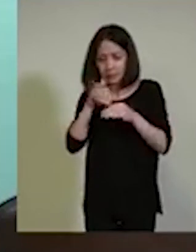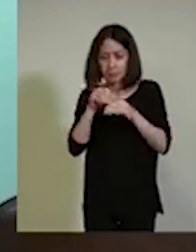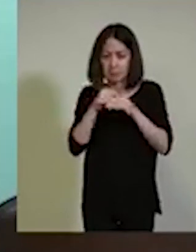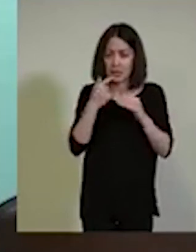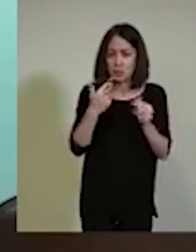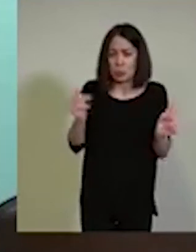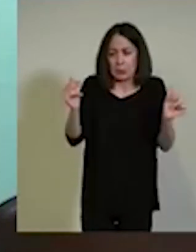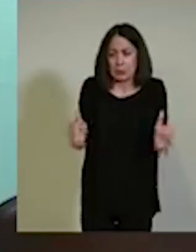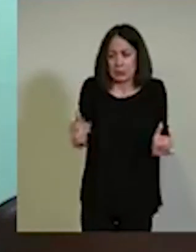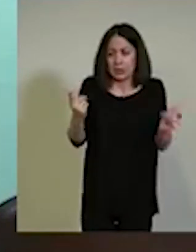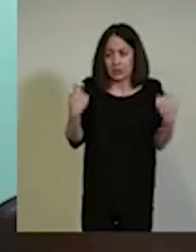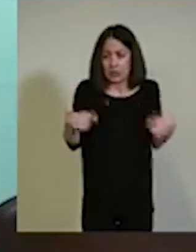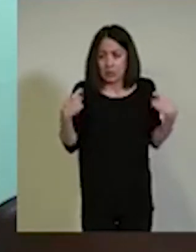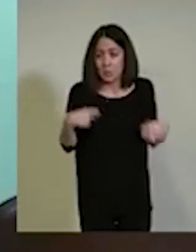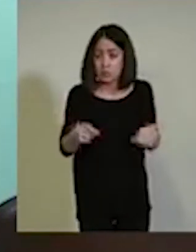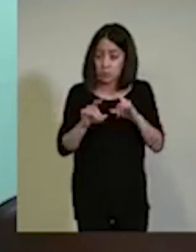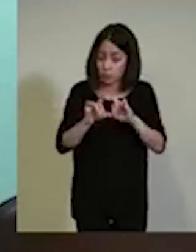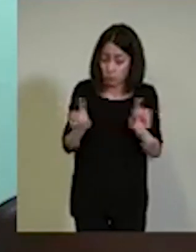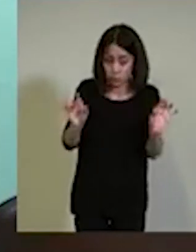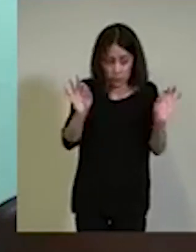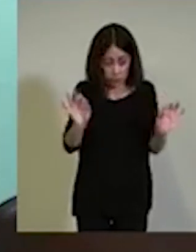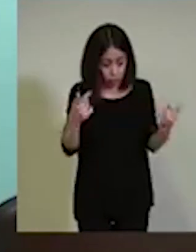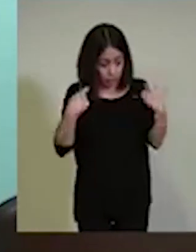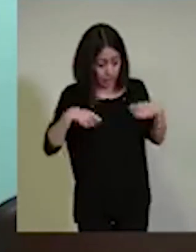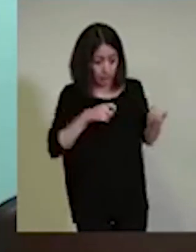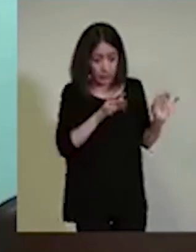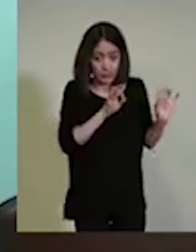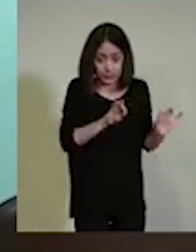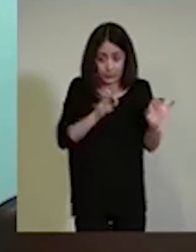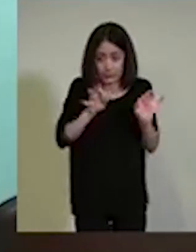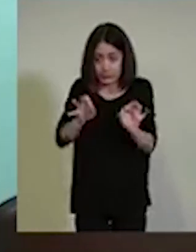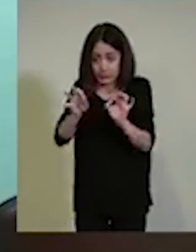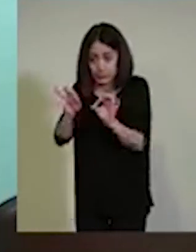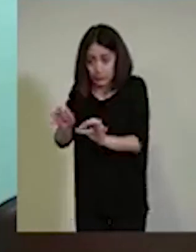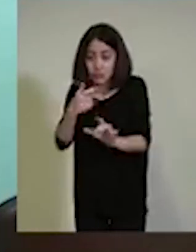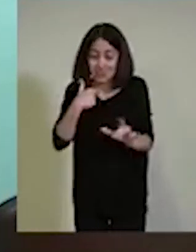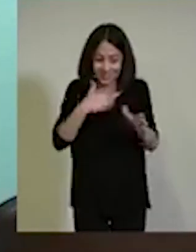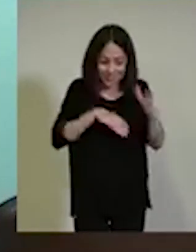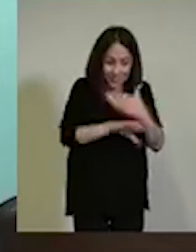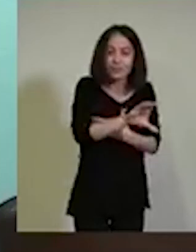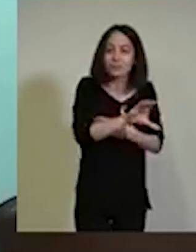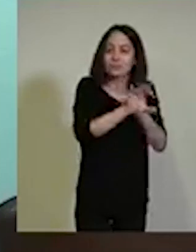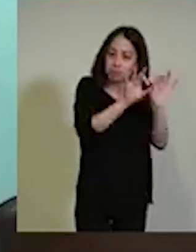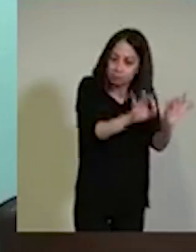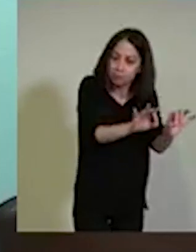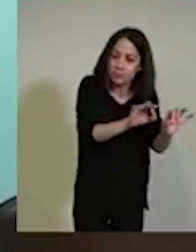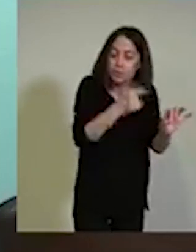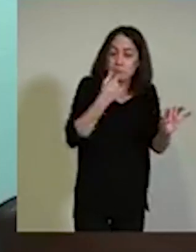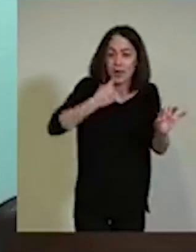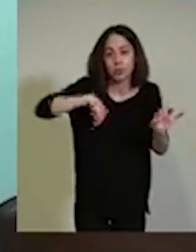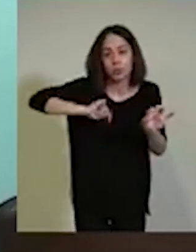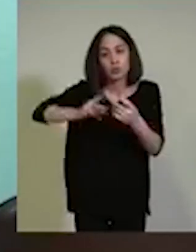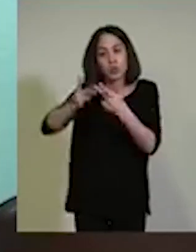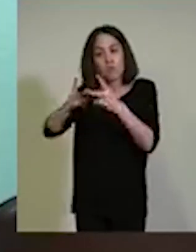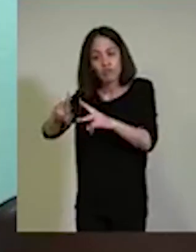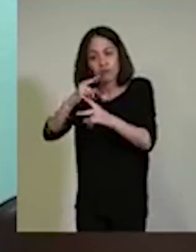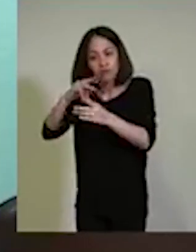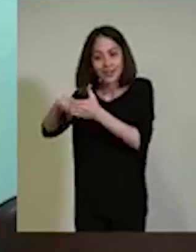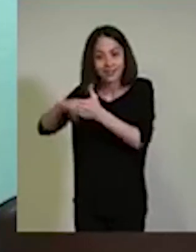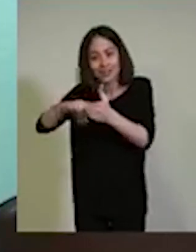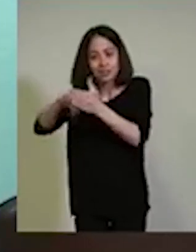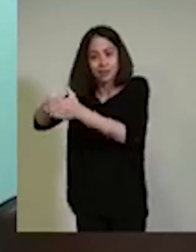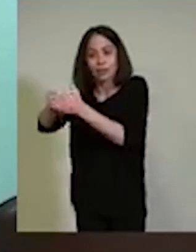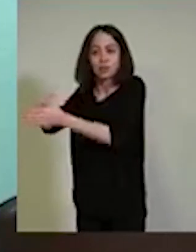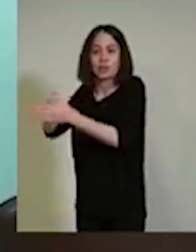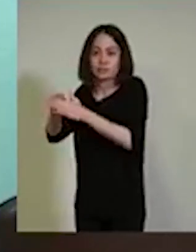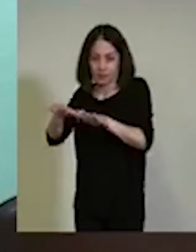du quotidien pour pouvoir assurer un haut niveau d'investissement sans endetter excessivement notre ville pour demain. Et je passe la parole